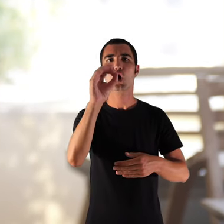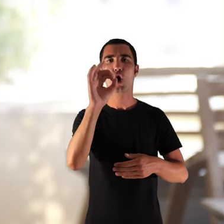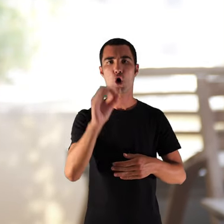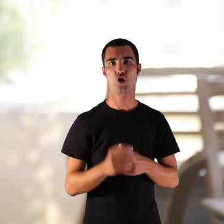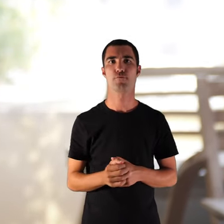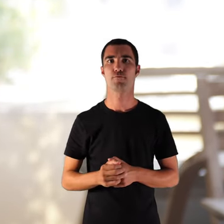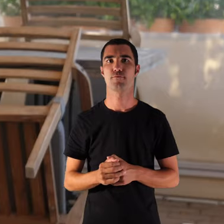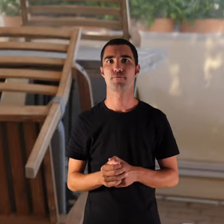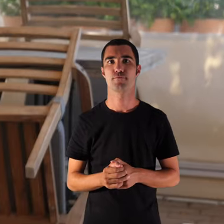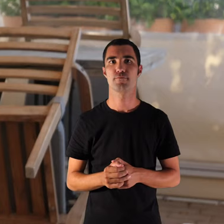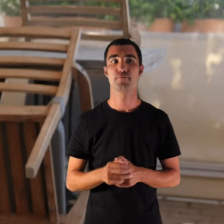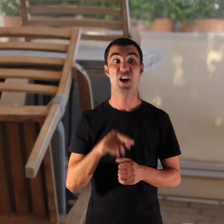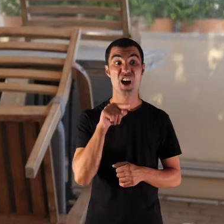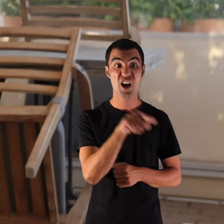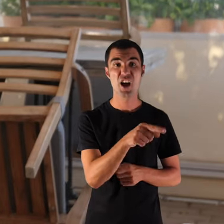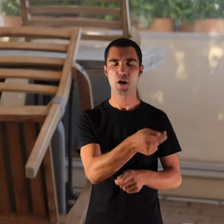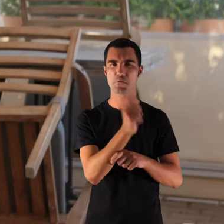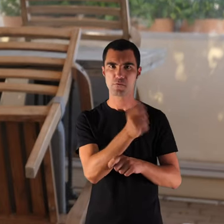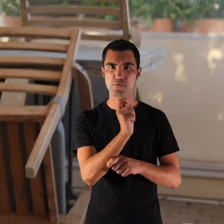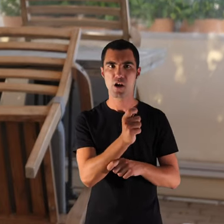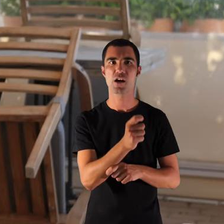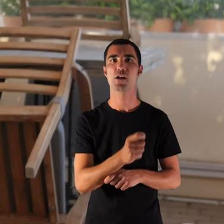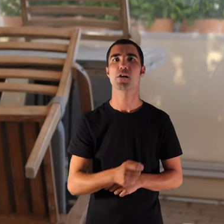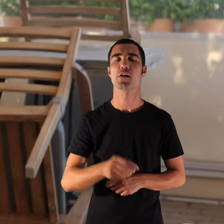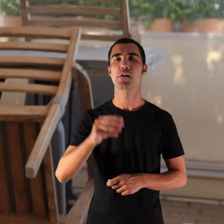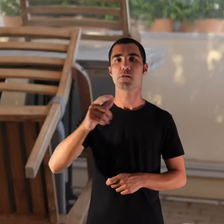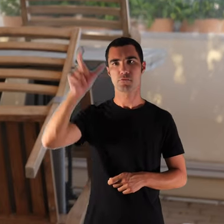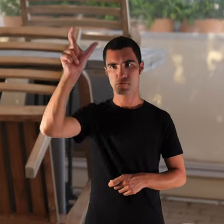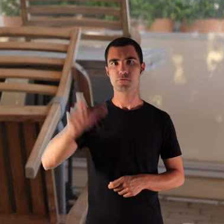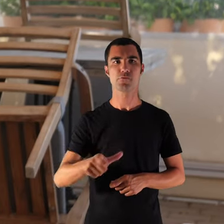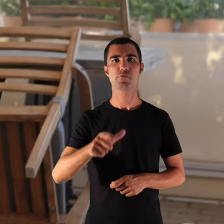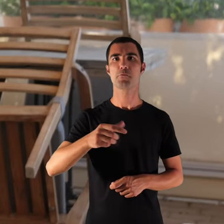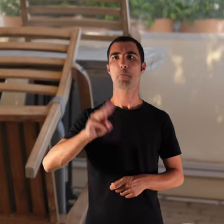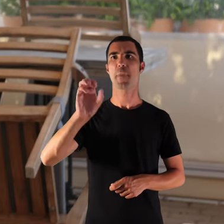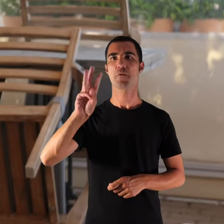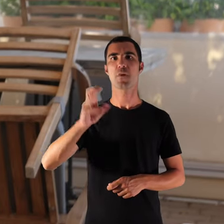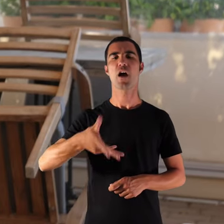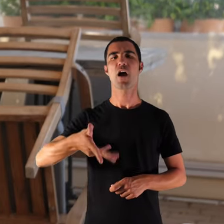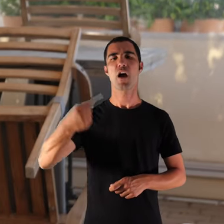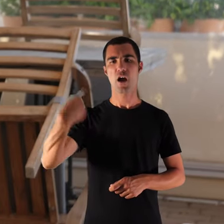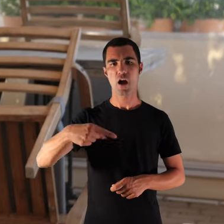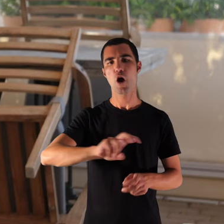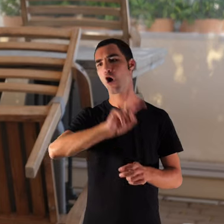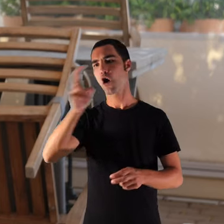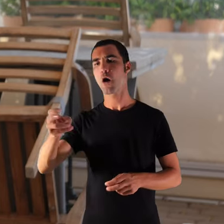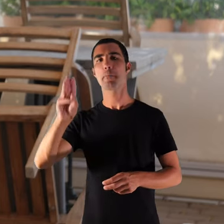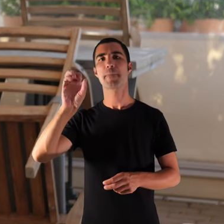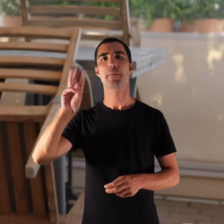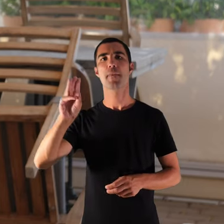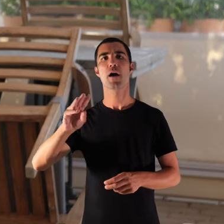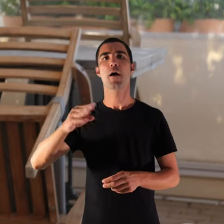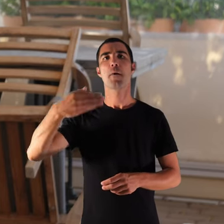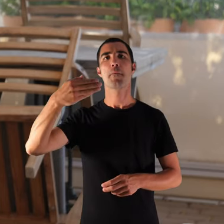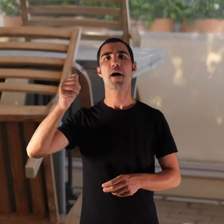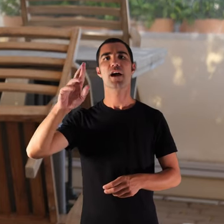Quico, que pescava, li deien en Pep, encara en té un altre, li deien en Pep Passador i en